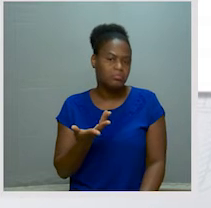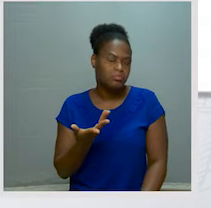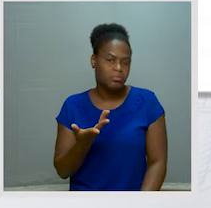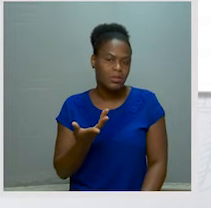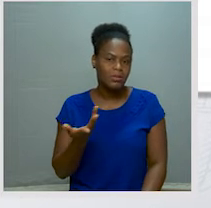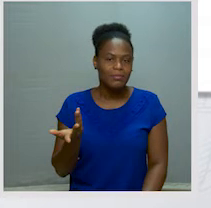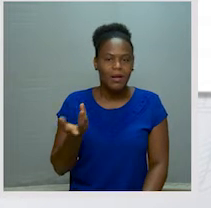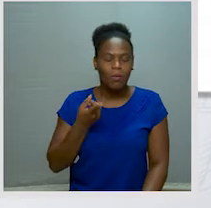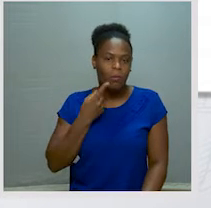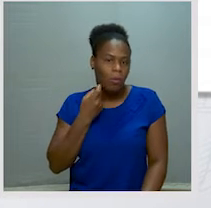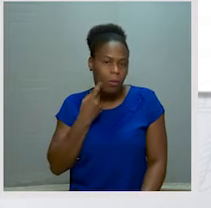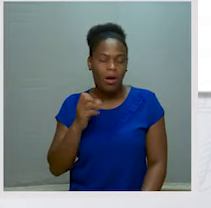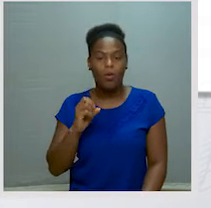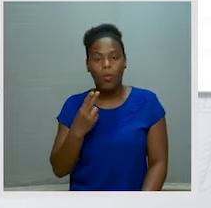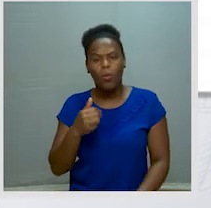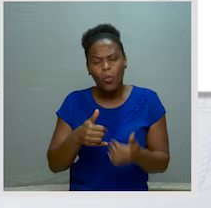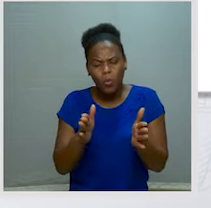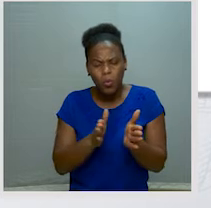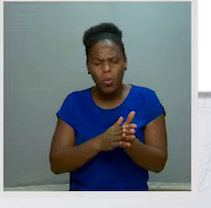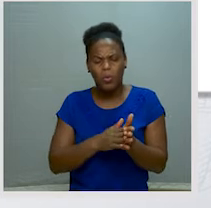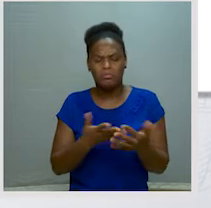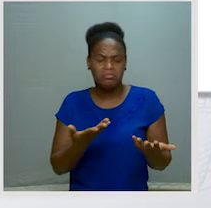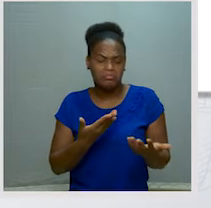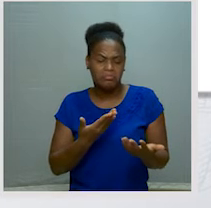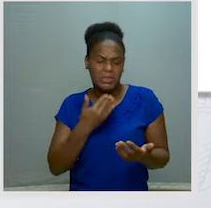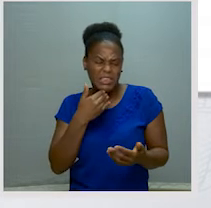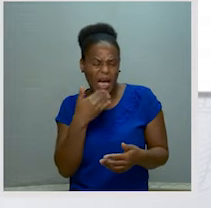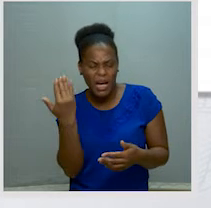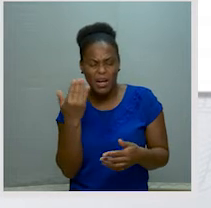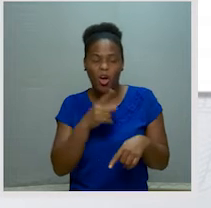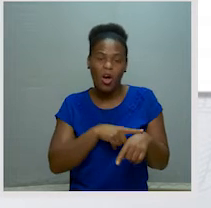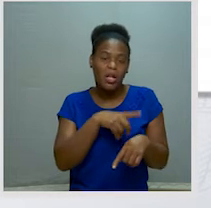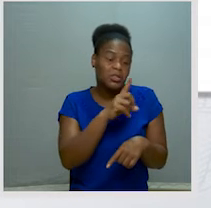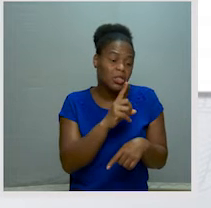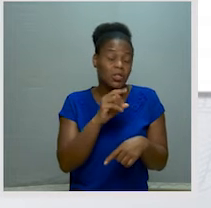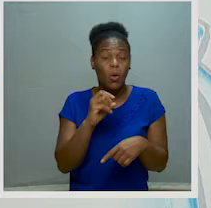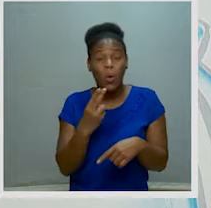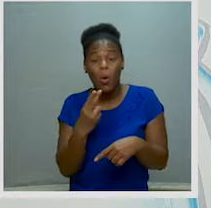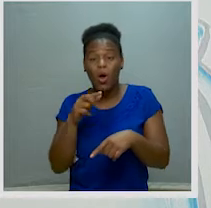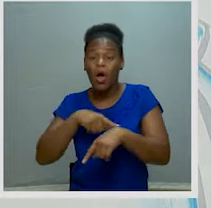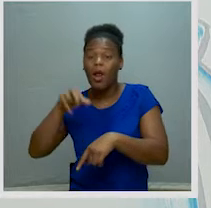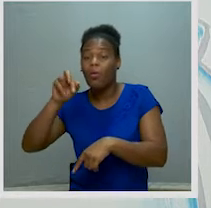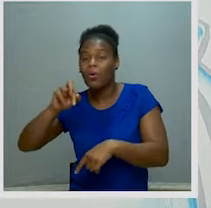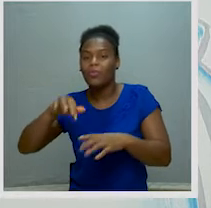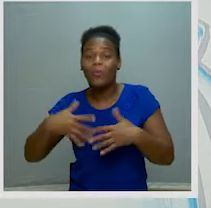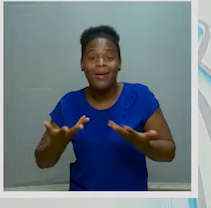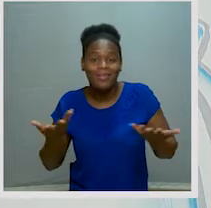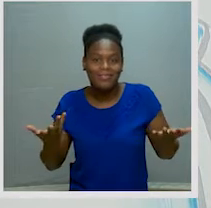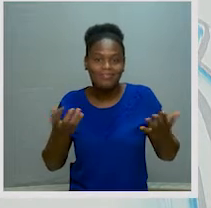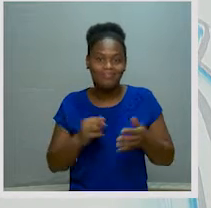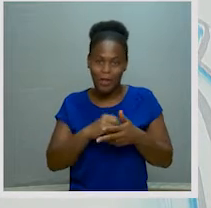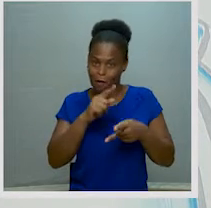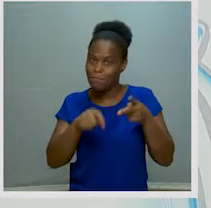mercredis ou tous les matins à 6h ou à 8h. C'est bon?